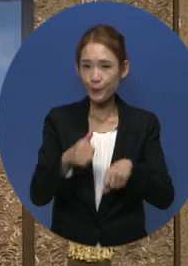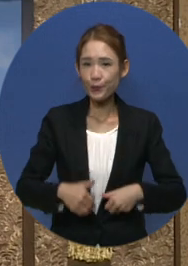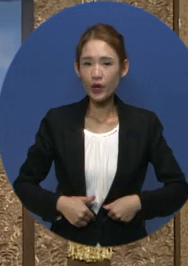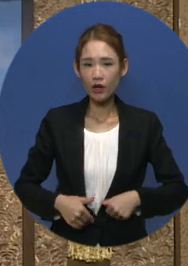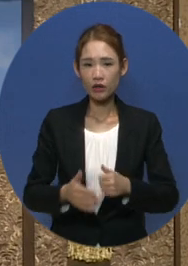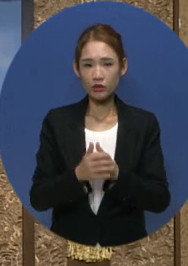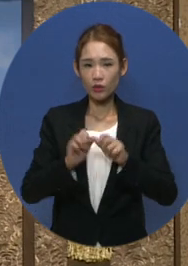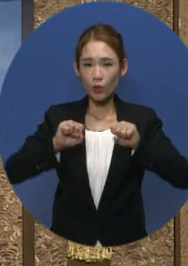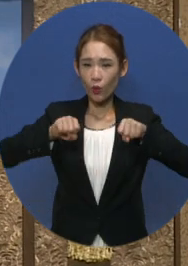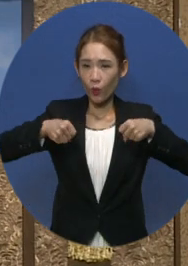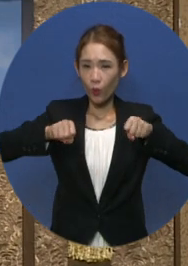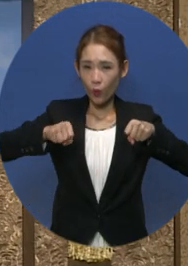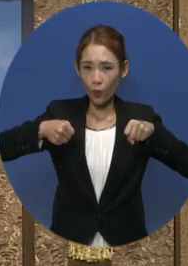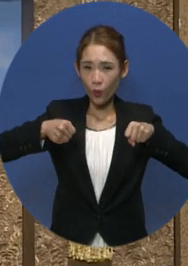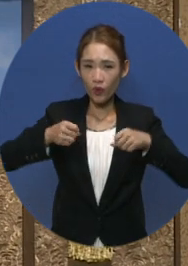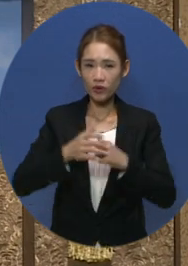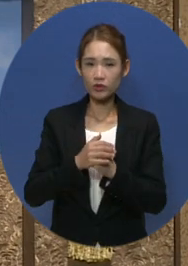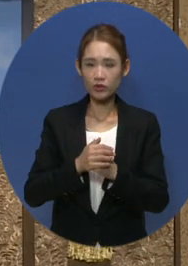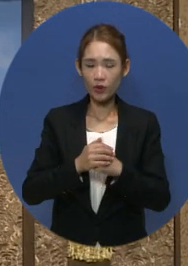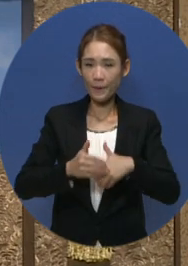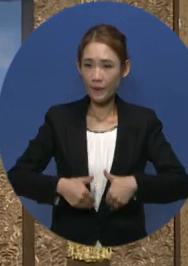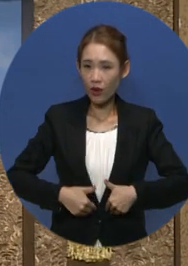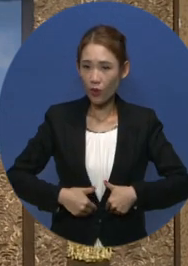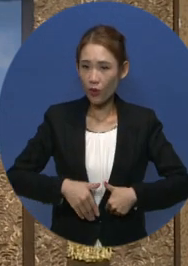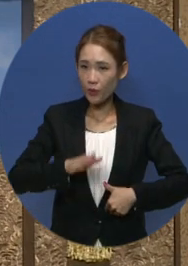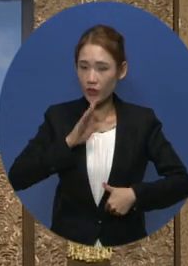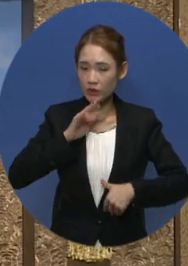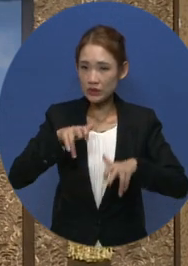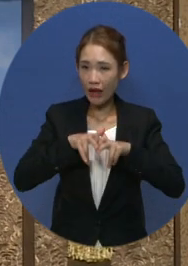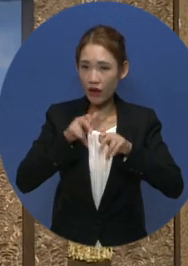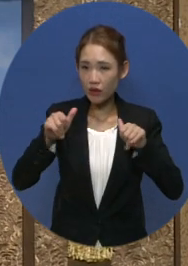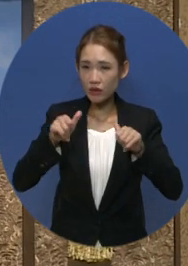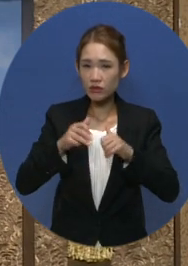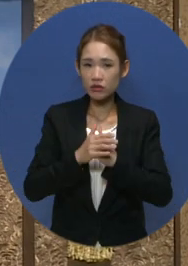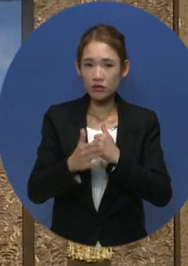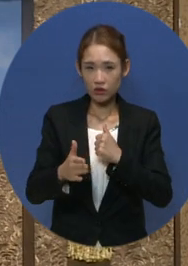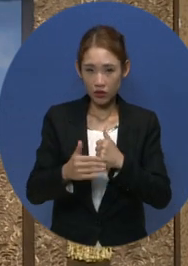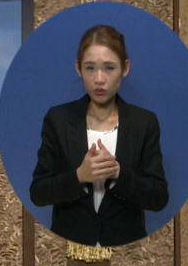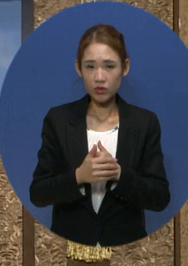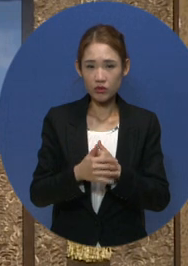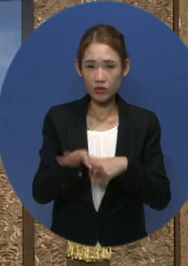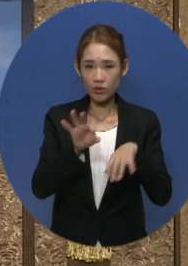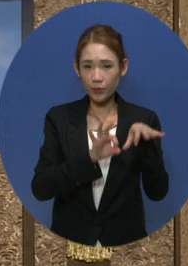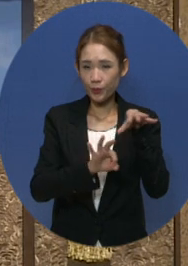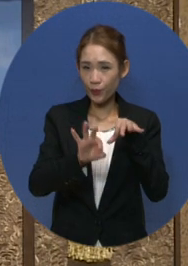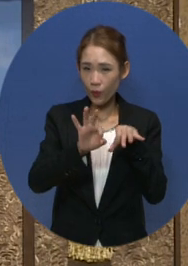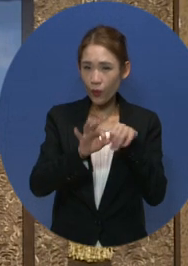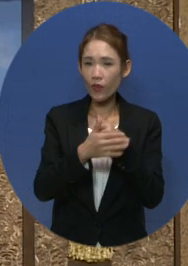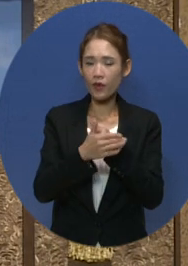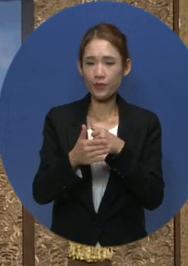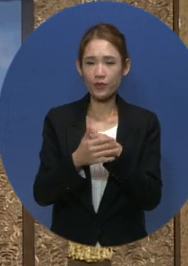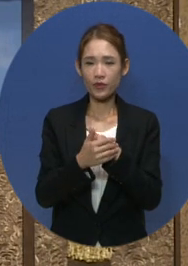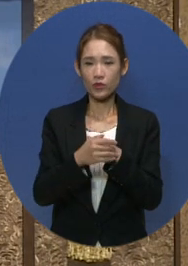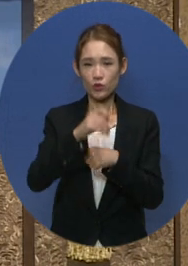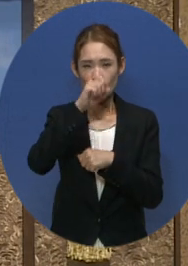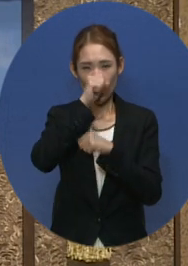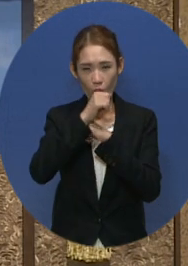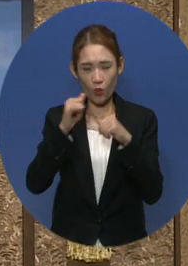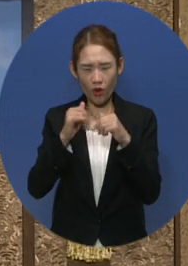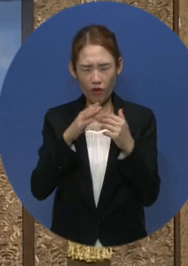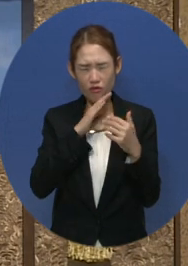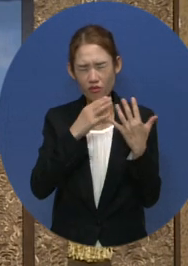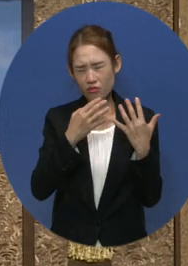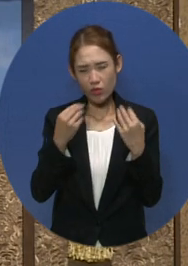예. 오토바이 3륜 오토바이 정도가 필요하잖아요. 예. 장애인이니까. 그게 또 저희가 이제 모금을 했더니 좋은 분들이 참